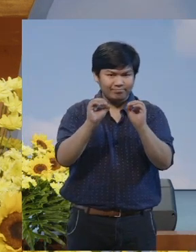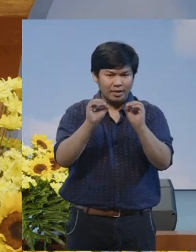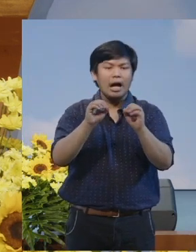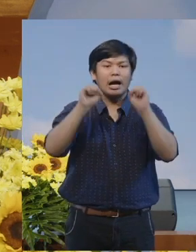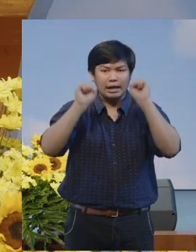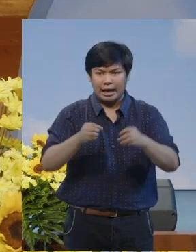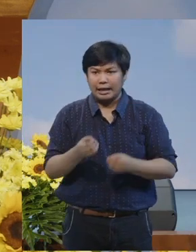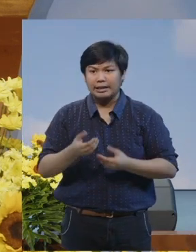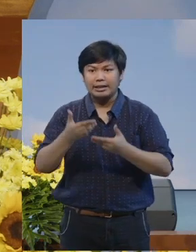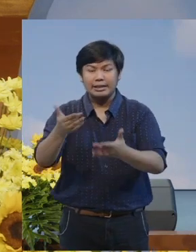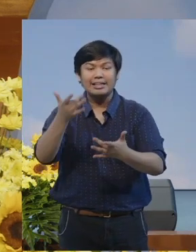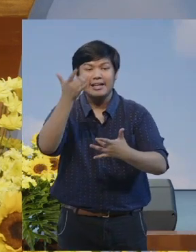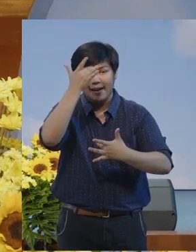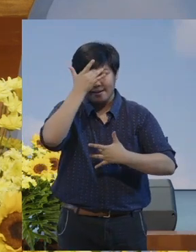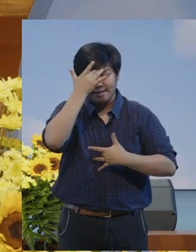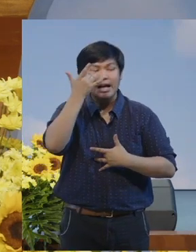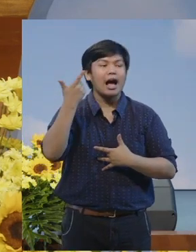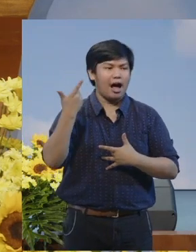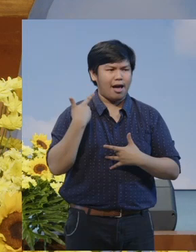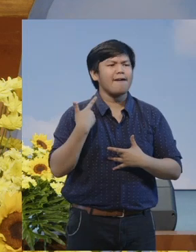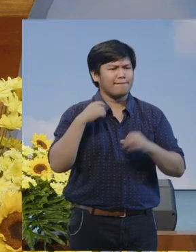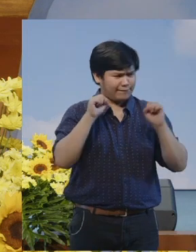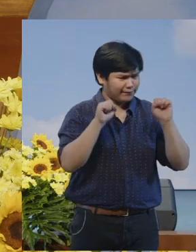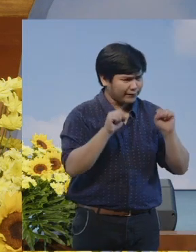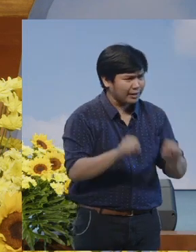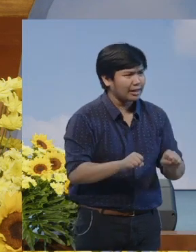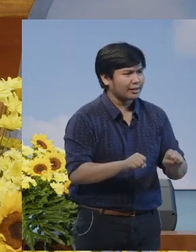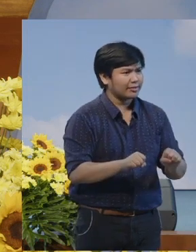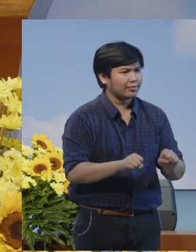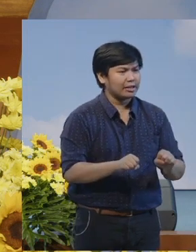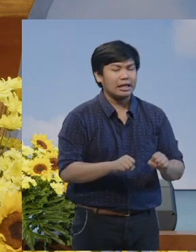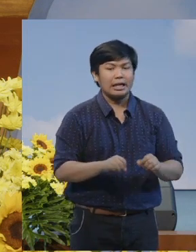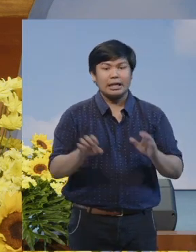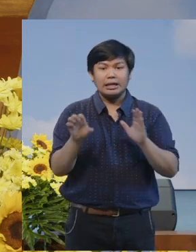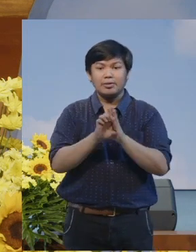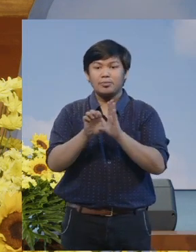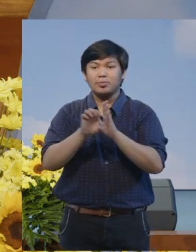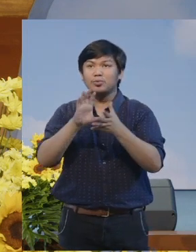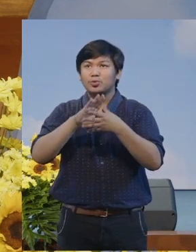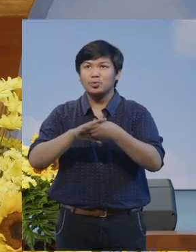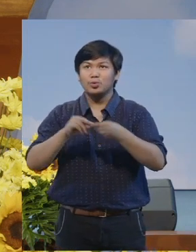Sa Mark 7:9, nandun po ang storya